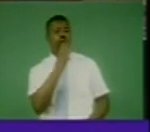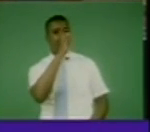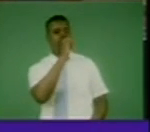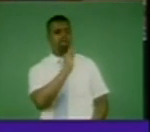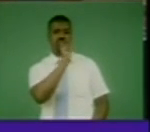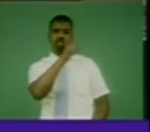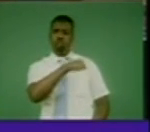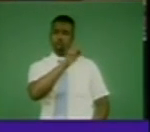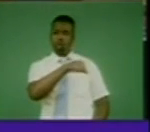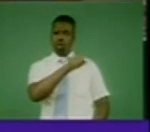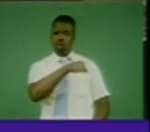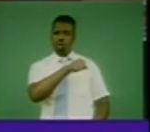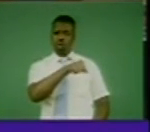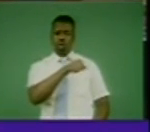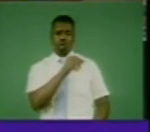kura